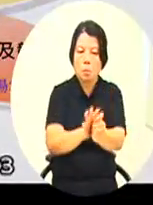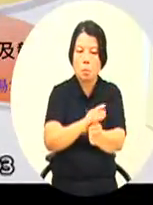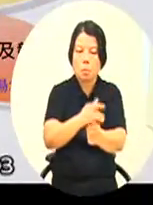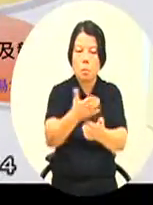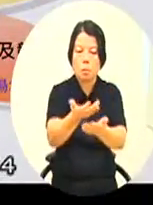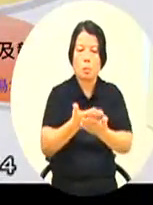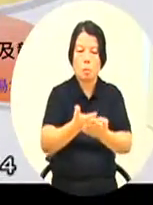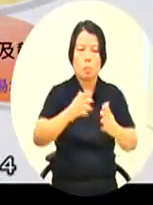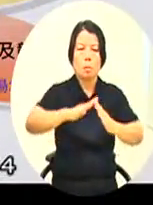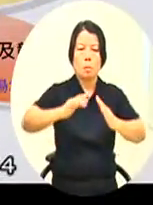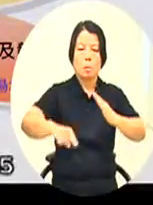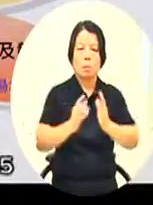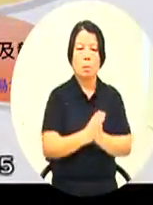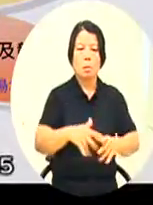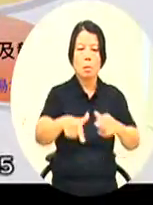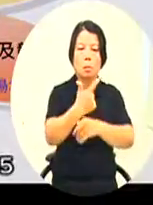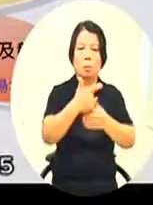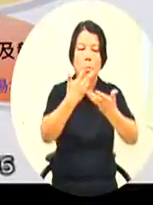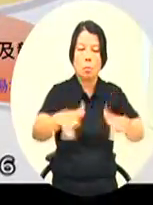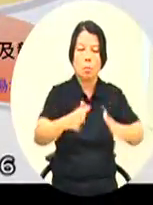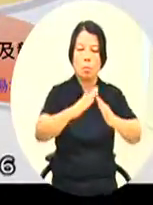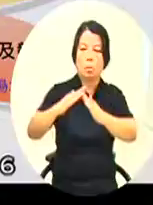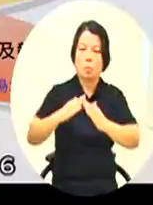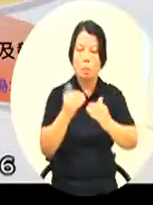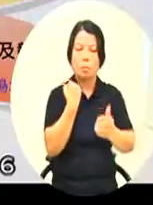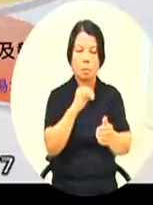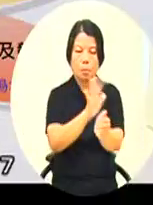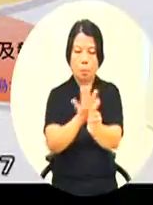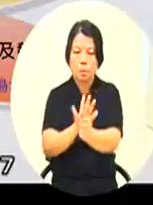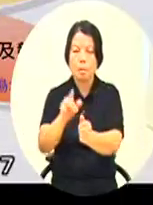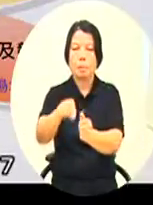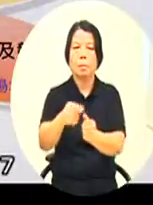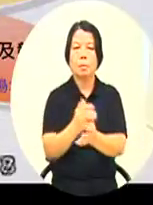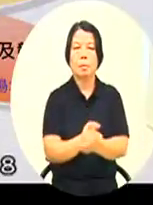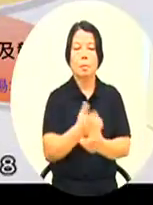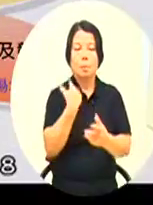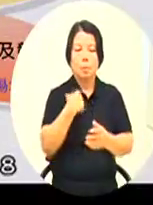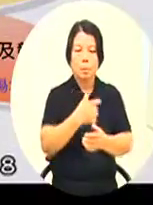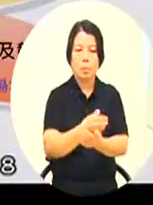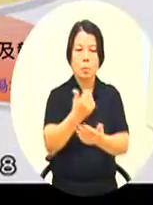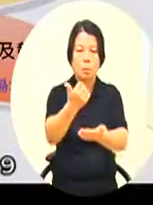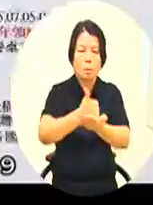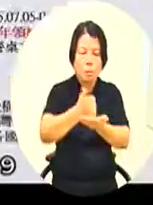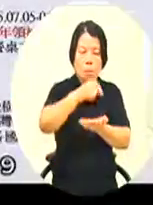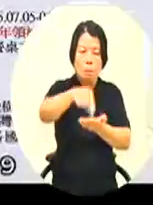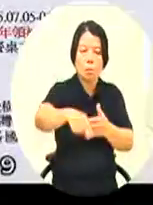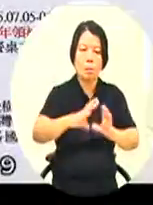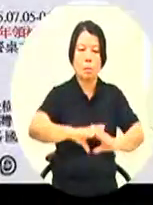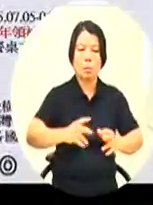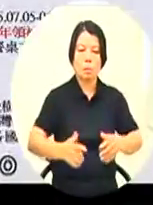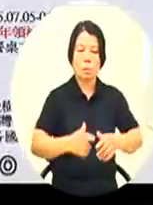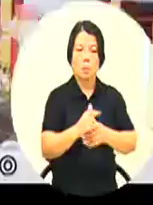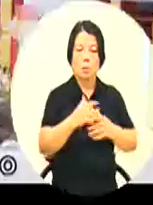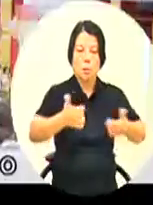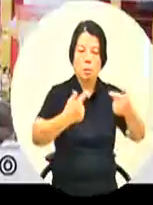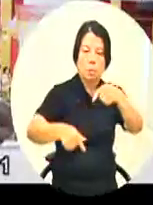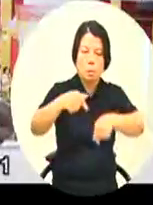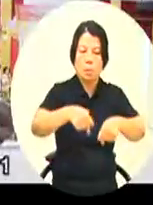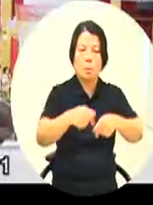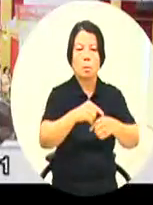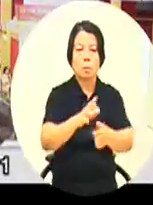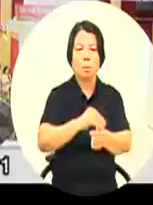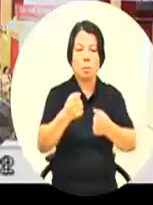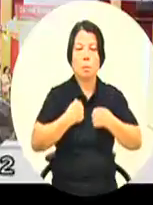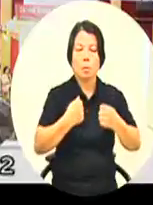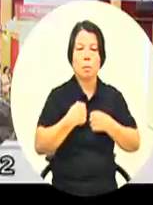有600户的家庭可以担任接待家庭的工作。那我们引进了美国的这个实习教师，跟爱华州立大